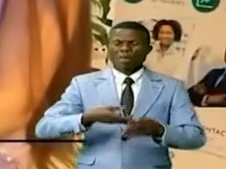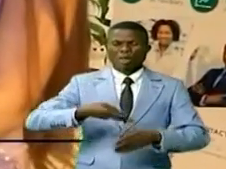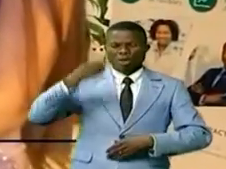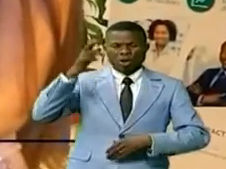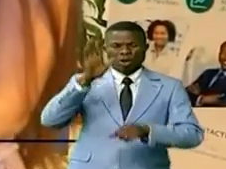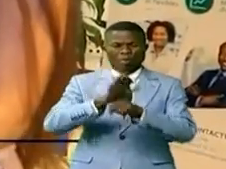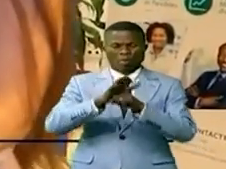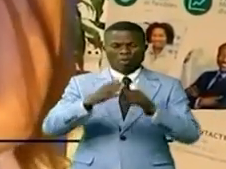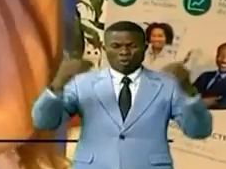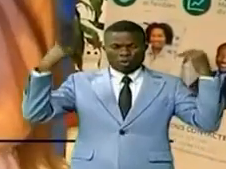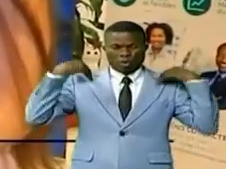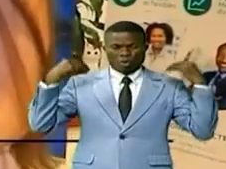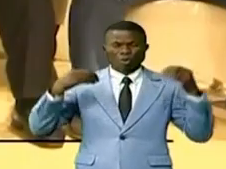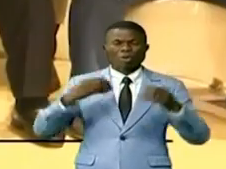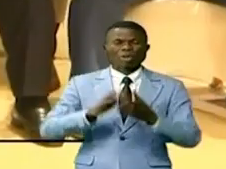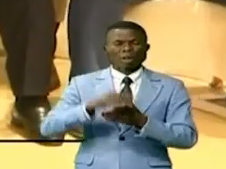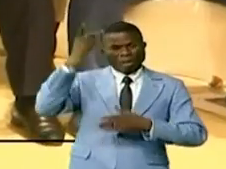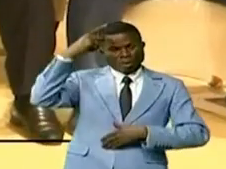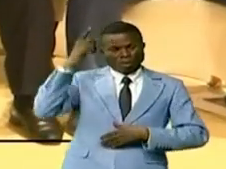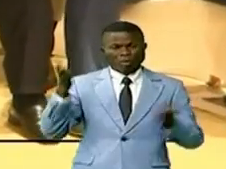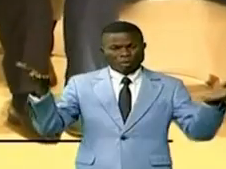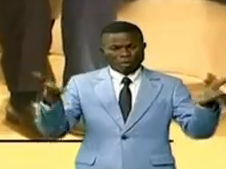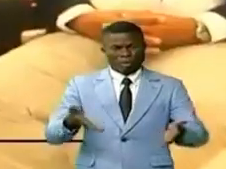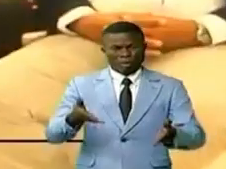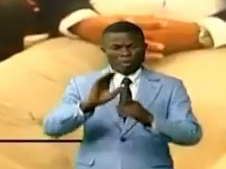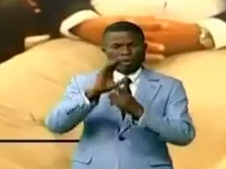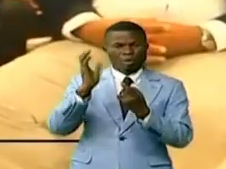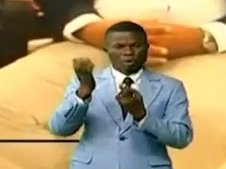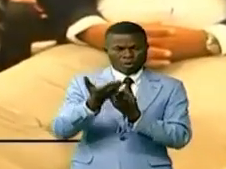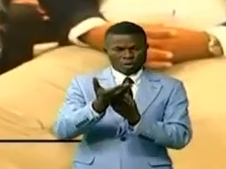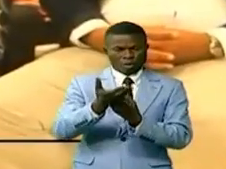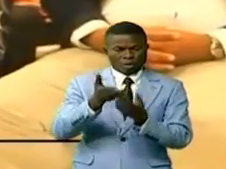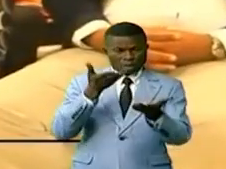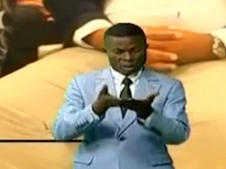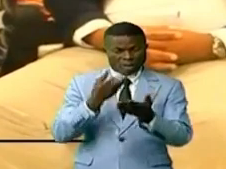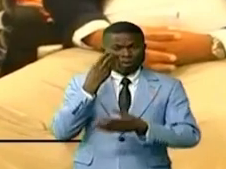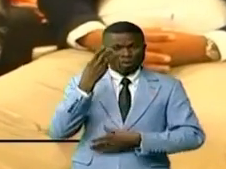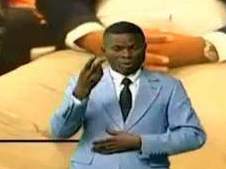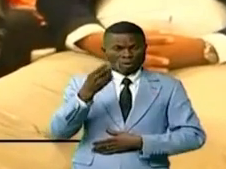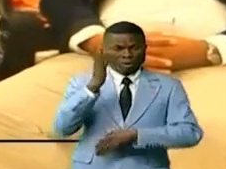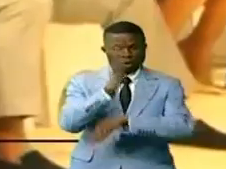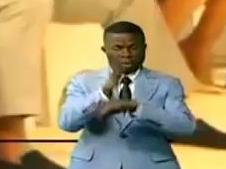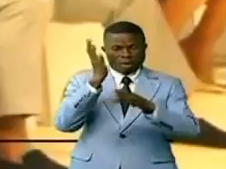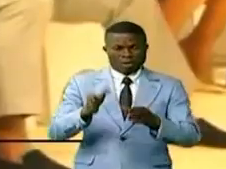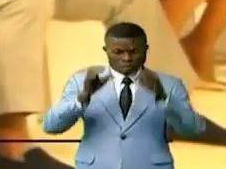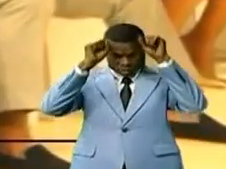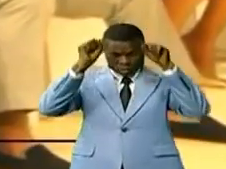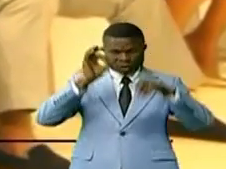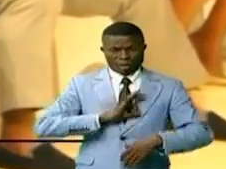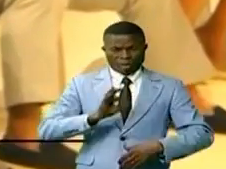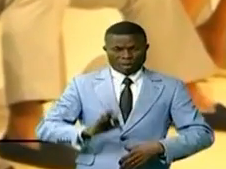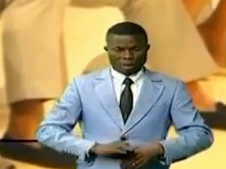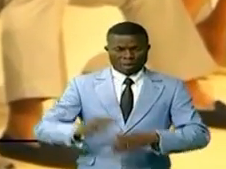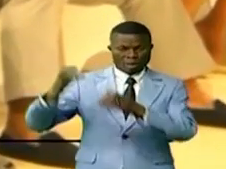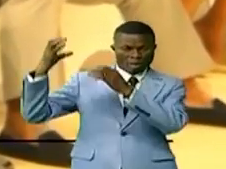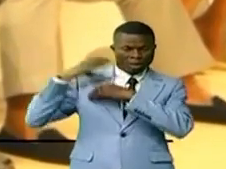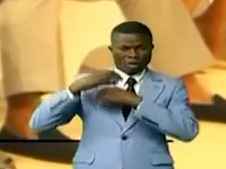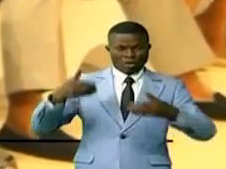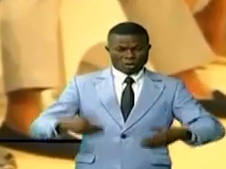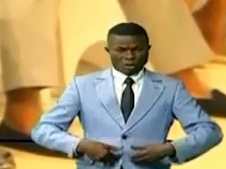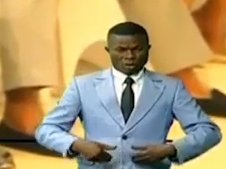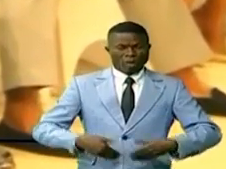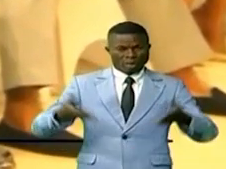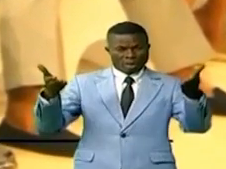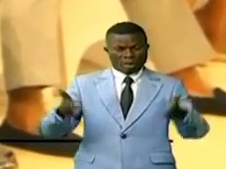plusieurs personnalités du monde politique et culturel, parmi lesquelles la conseillère du chef de l'État en charge de la jeunesse,